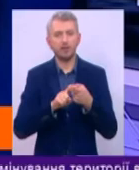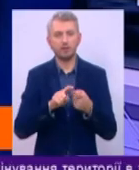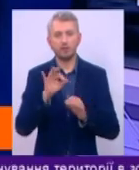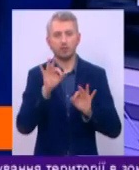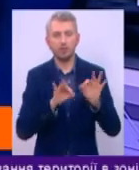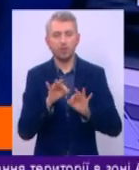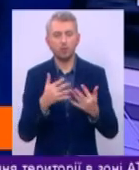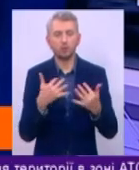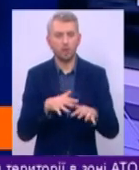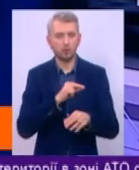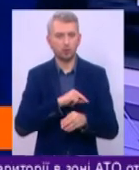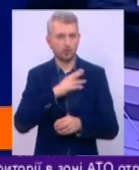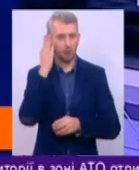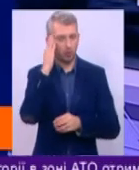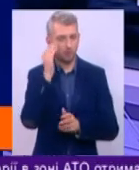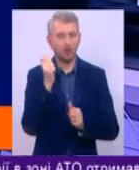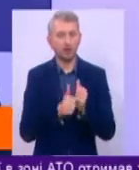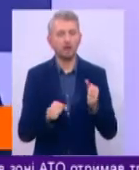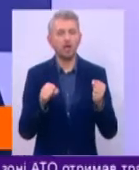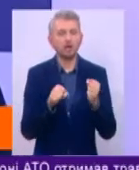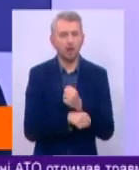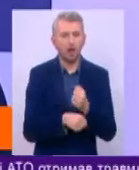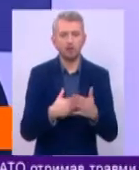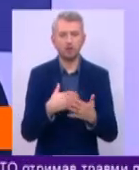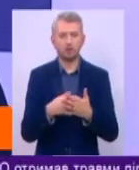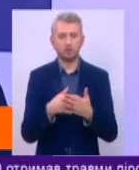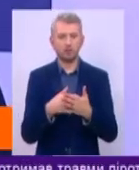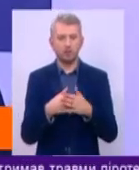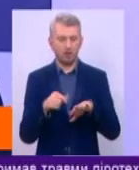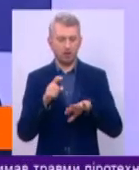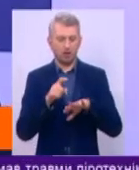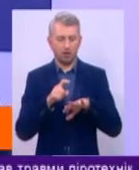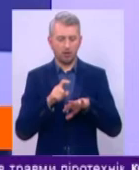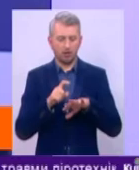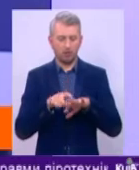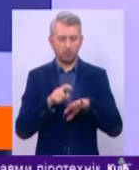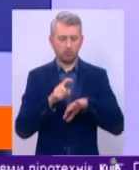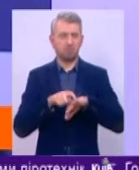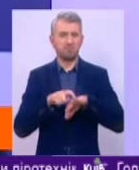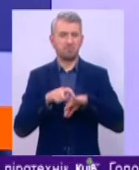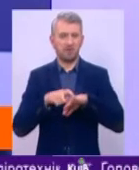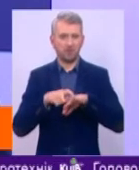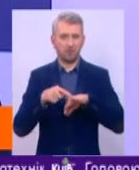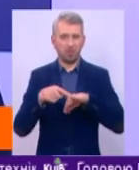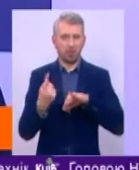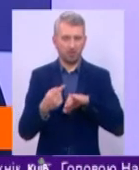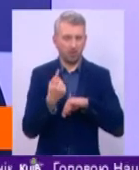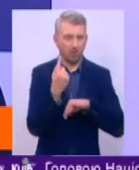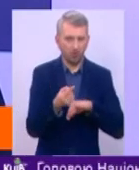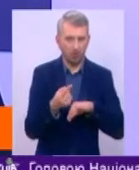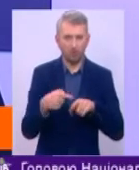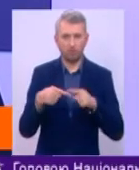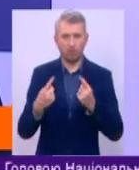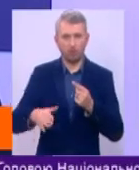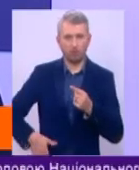утраты трудоспособности. Потому что каждая травма, перелом пальца, предположим, на кисти, мизинца – это одно, перелом бедра – это одно, перелом